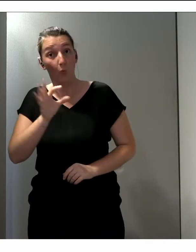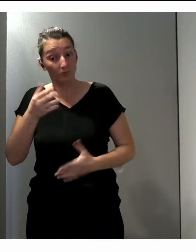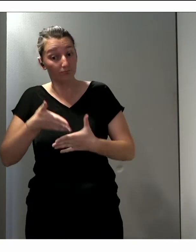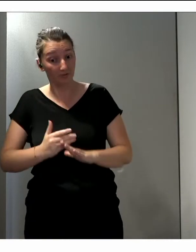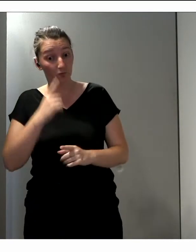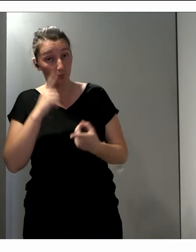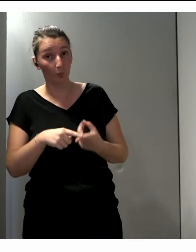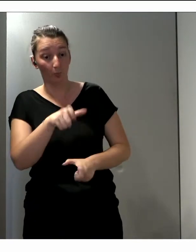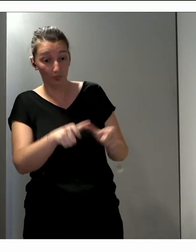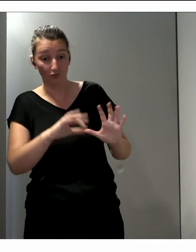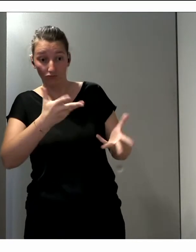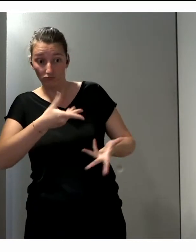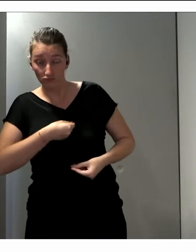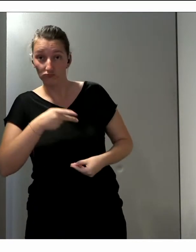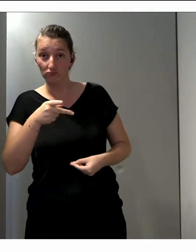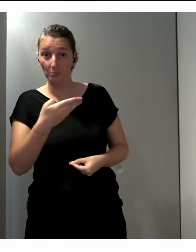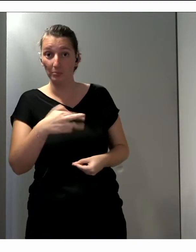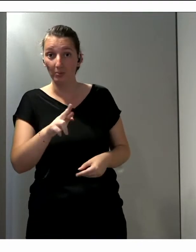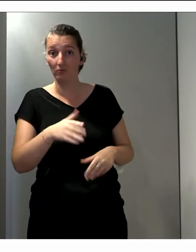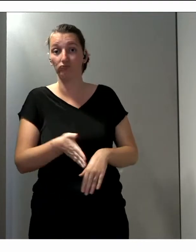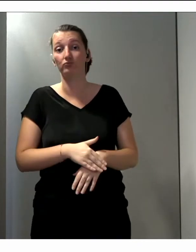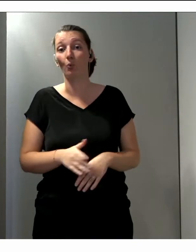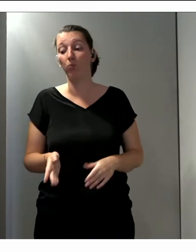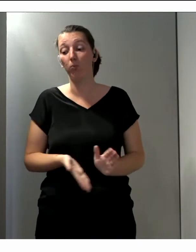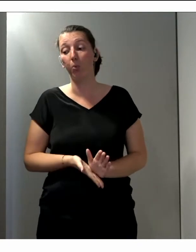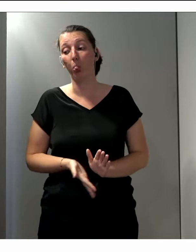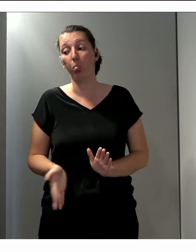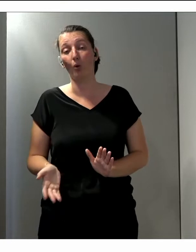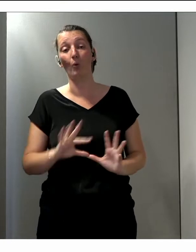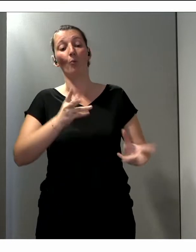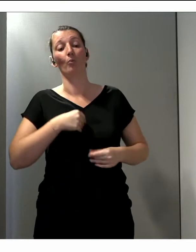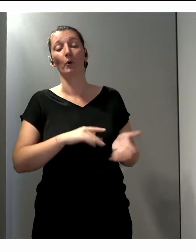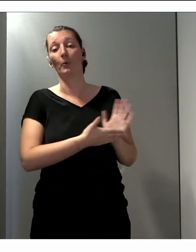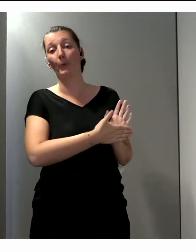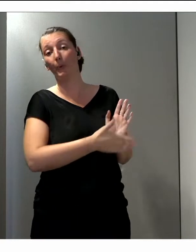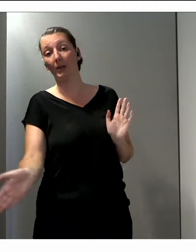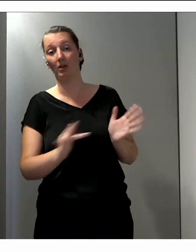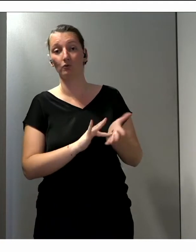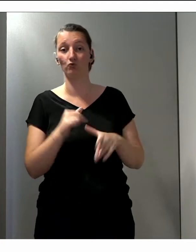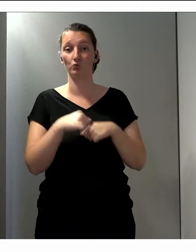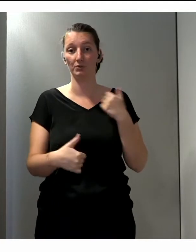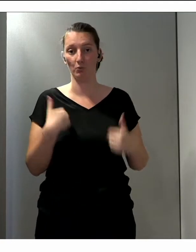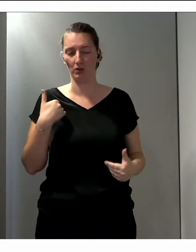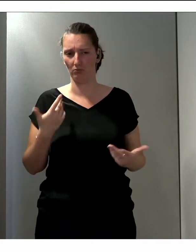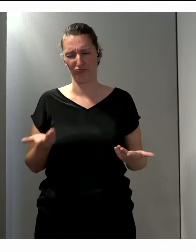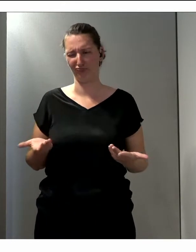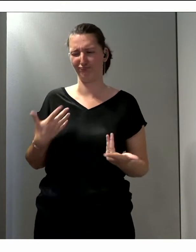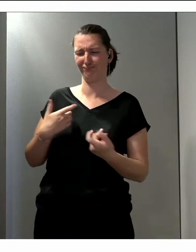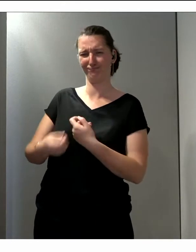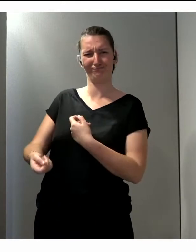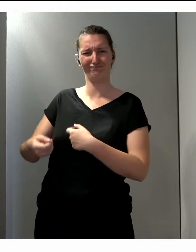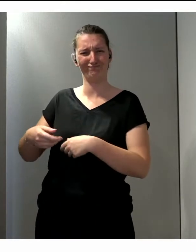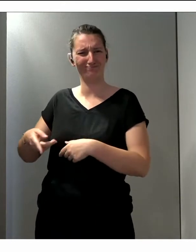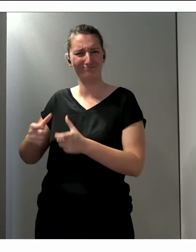un petit peu dans le temps, avec des personnes qui ont associé beaucoup de handicaps. Et donc sur ces 20 places, en fait, il y avait